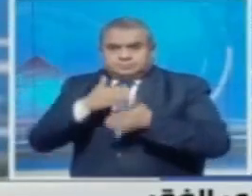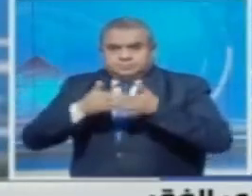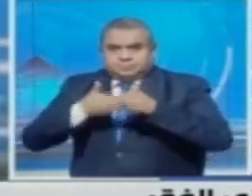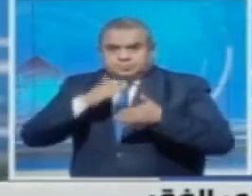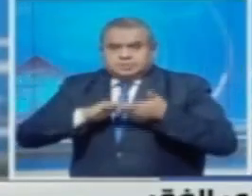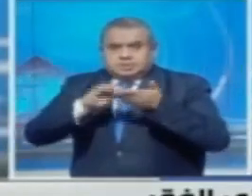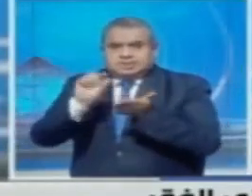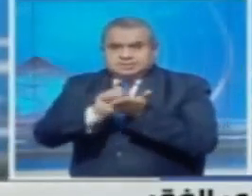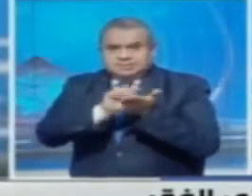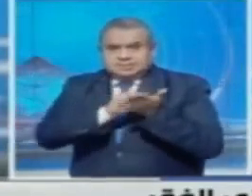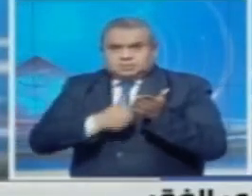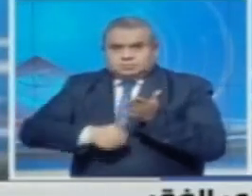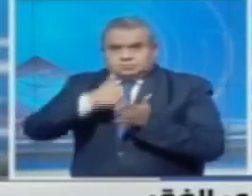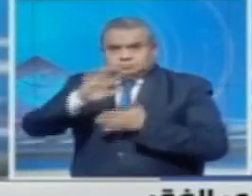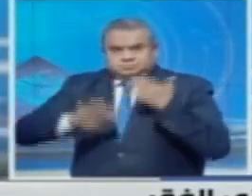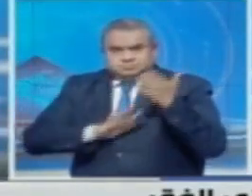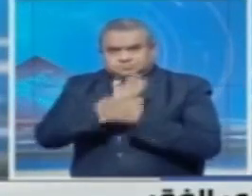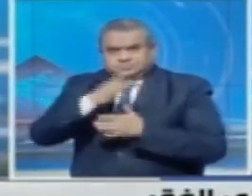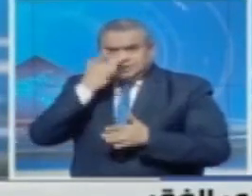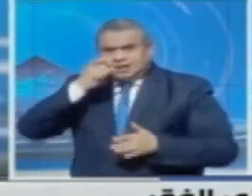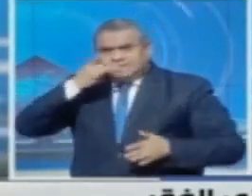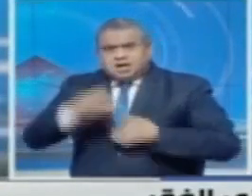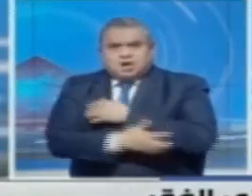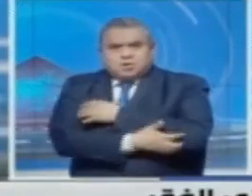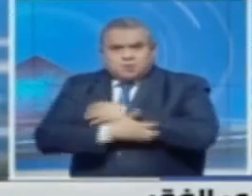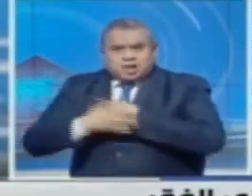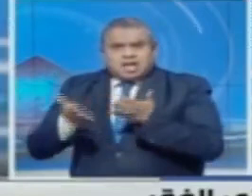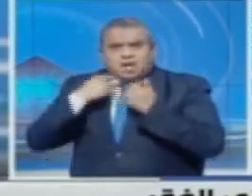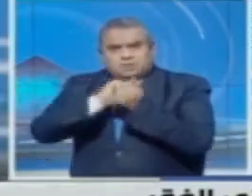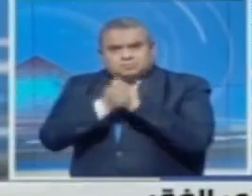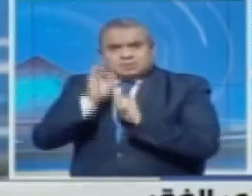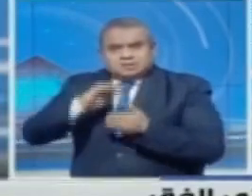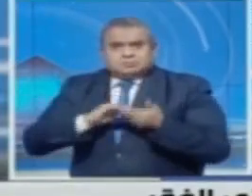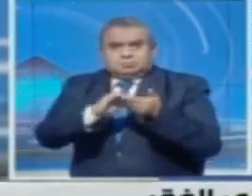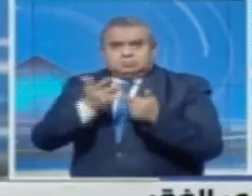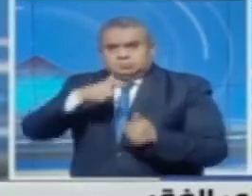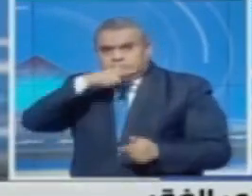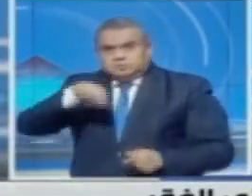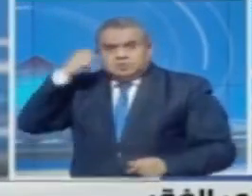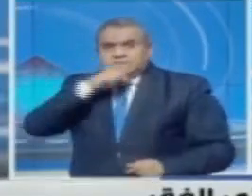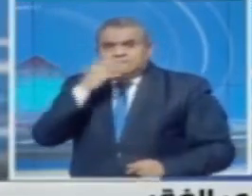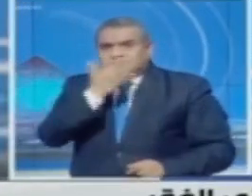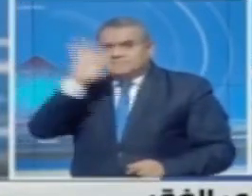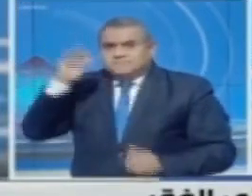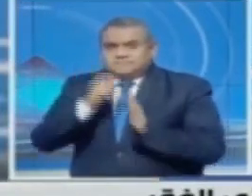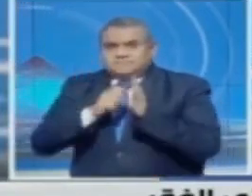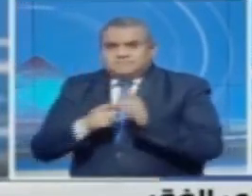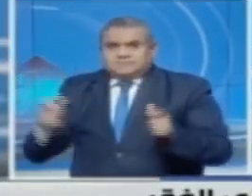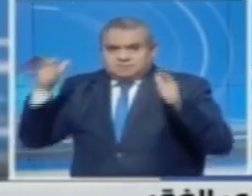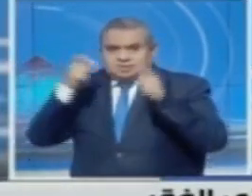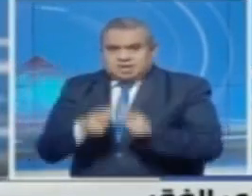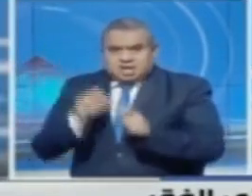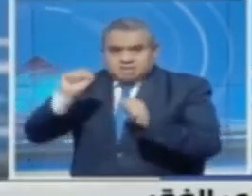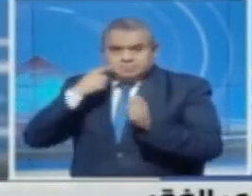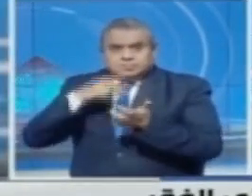مساعدة الدول التي تعاني من أزمتي الفقر والتغير المناخي. وأضاف ماكرون أن القمة تسعى